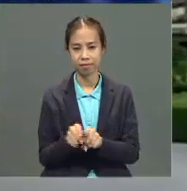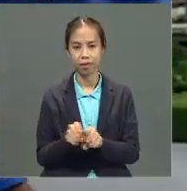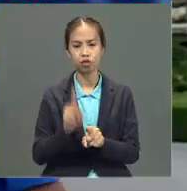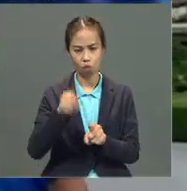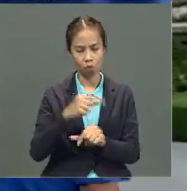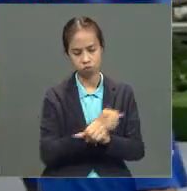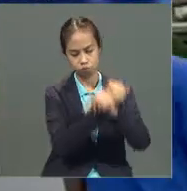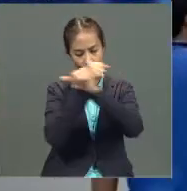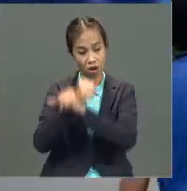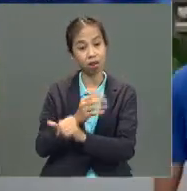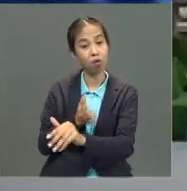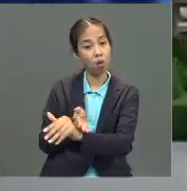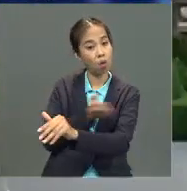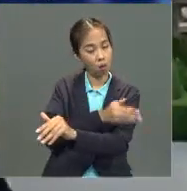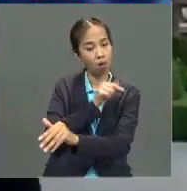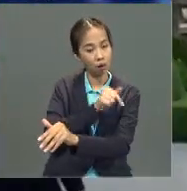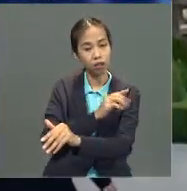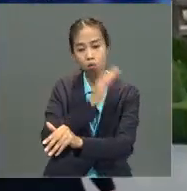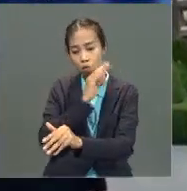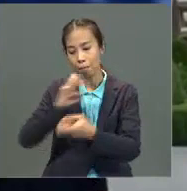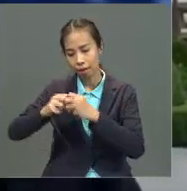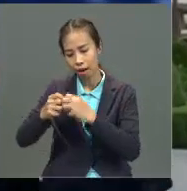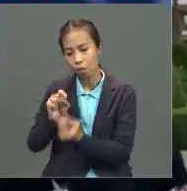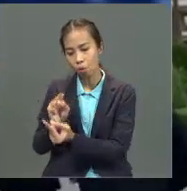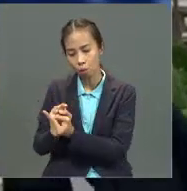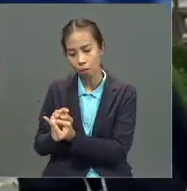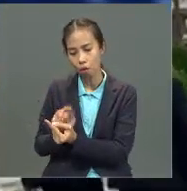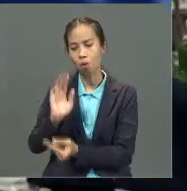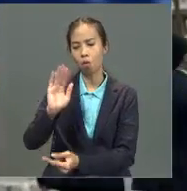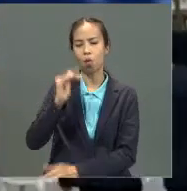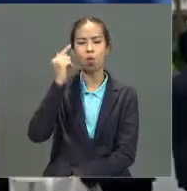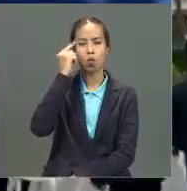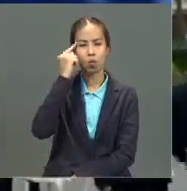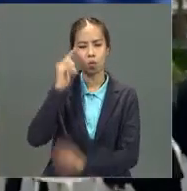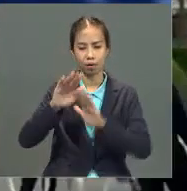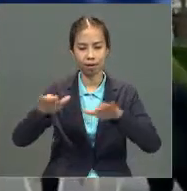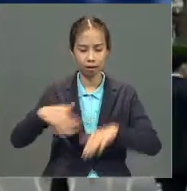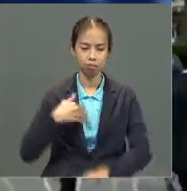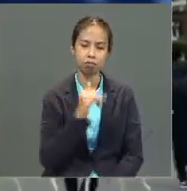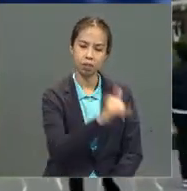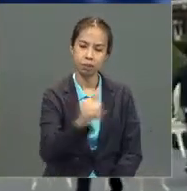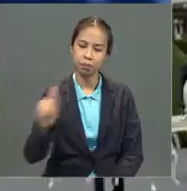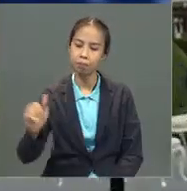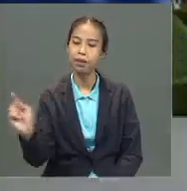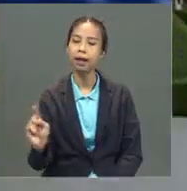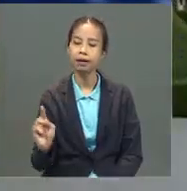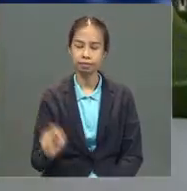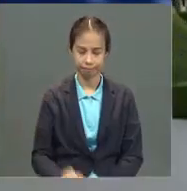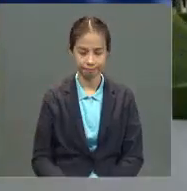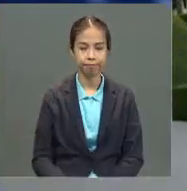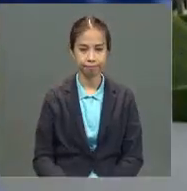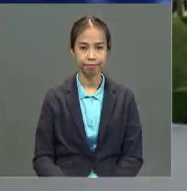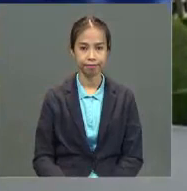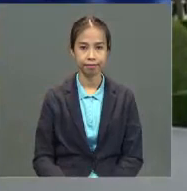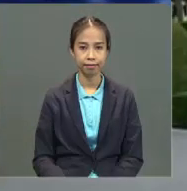าไว้ก่อนครับถ้าหากว่ามีปัญหาขึ้นมาเราจะได้ติดตามได้ว่าน้องๆไปที่ไหนมาบ้าง เรา